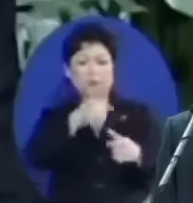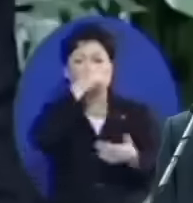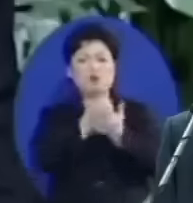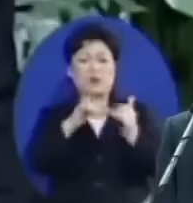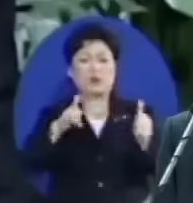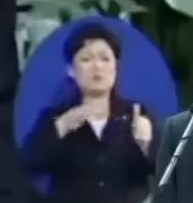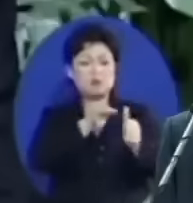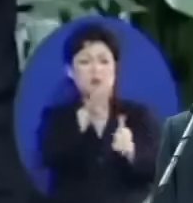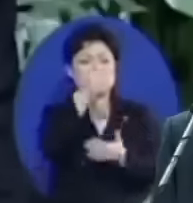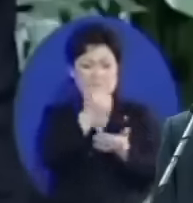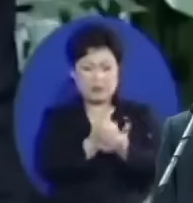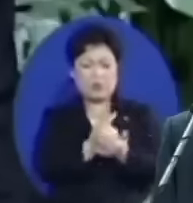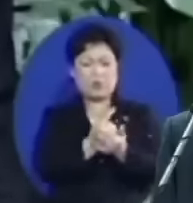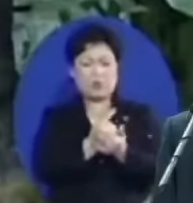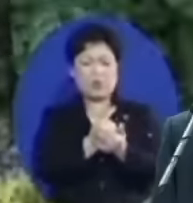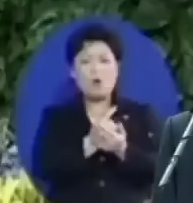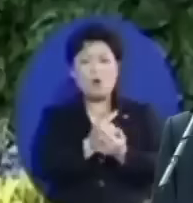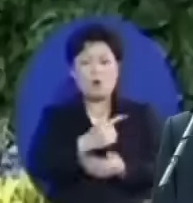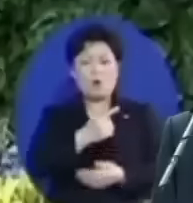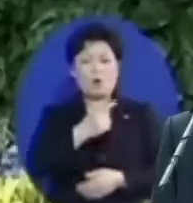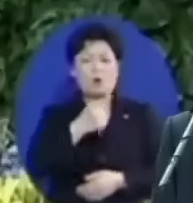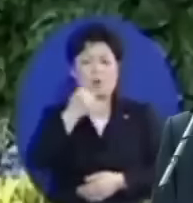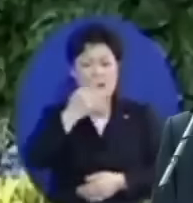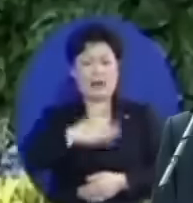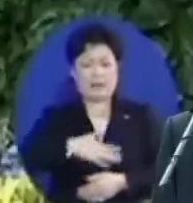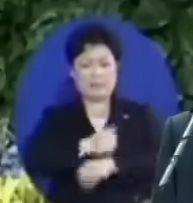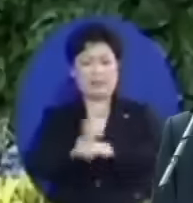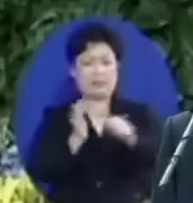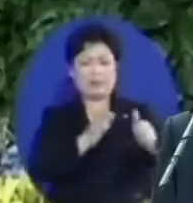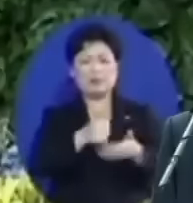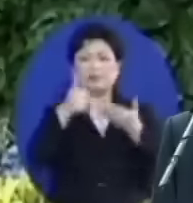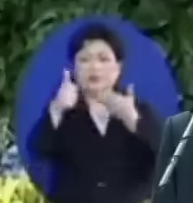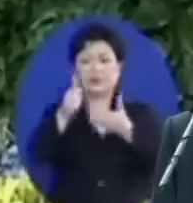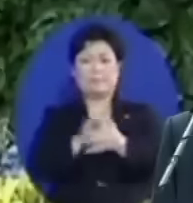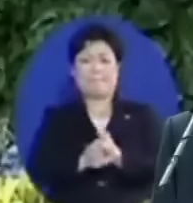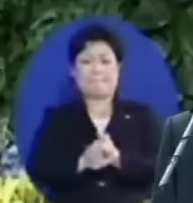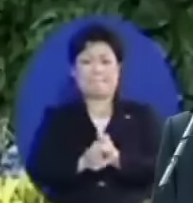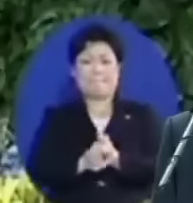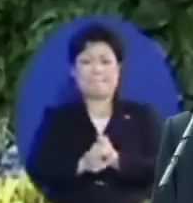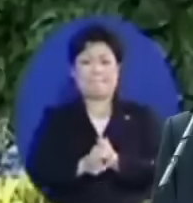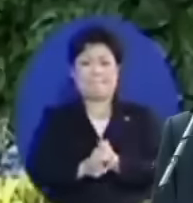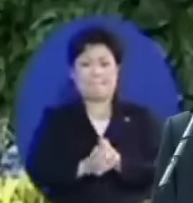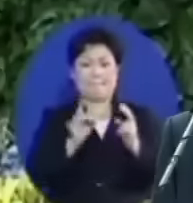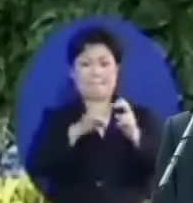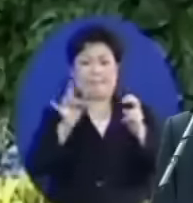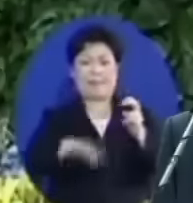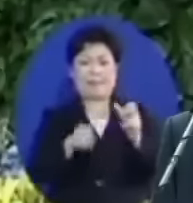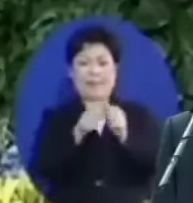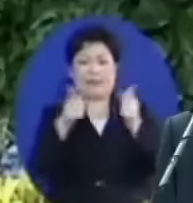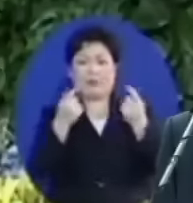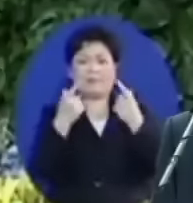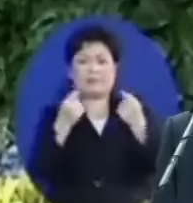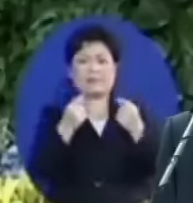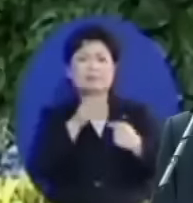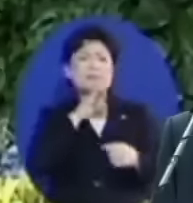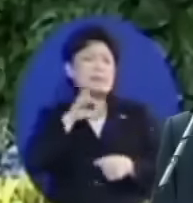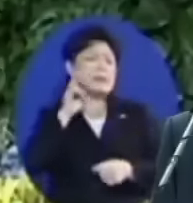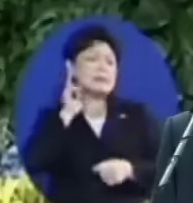부르러 왔다고 말씀하신 것을 우리가 알아야 되는 것입니다. 주님께서 마태와 같은